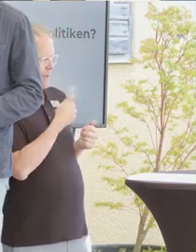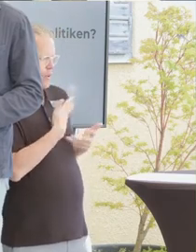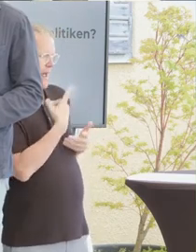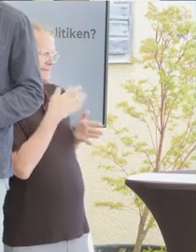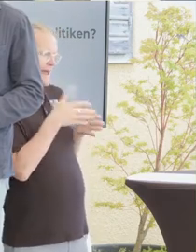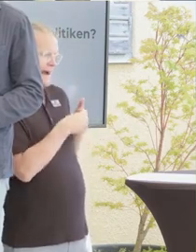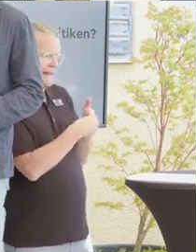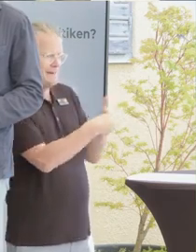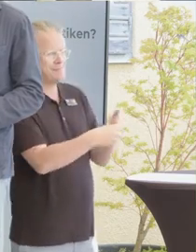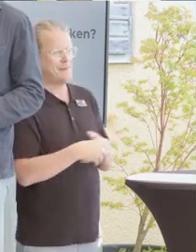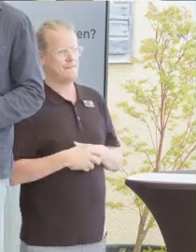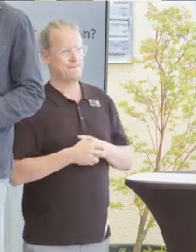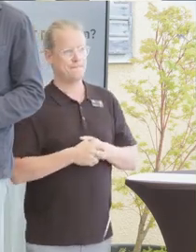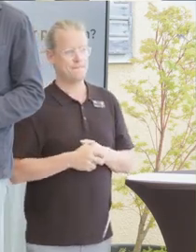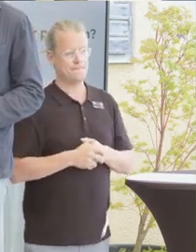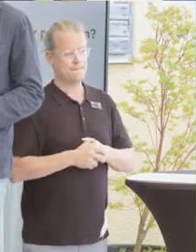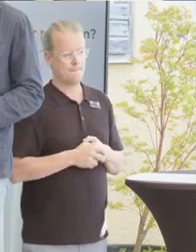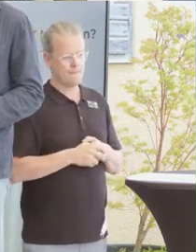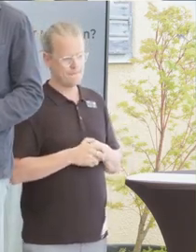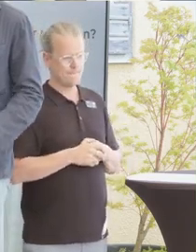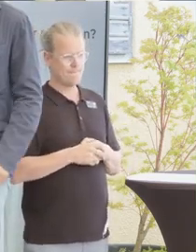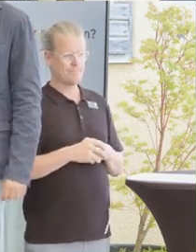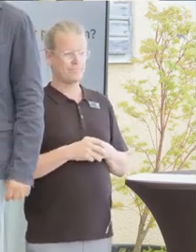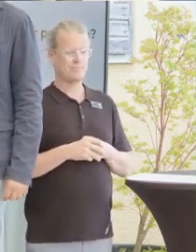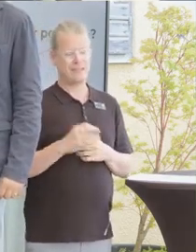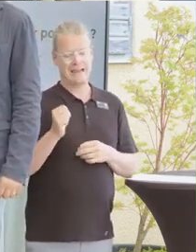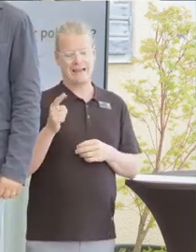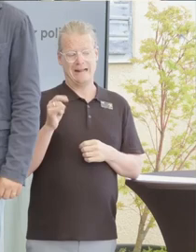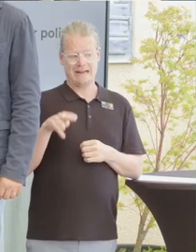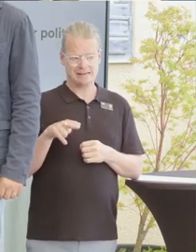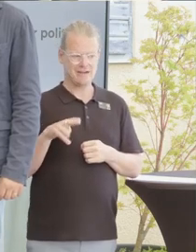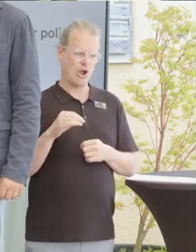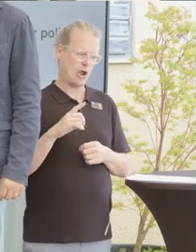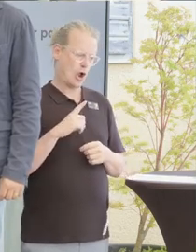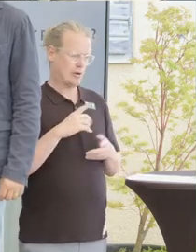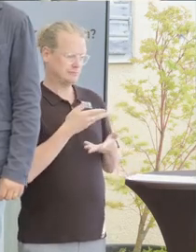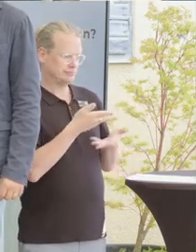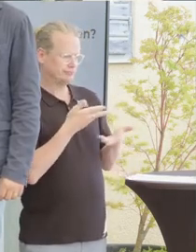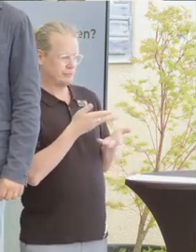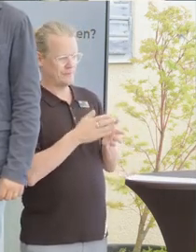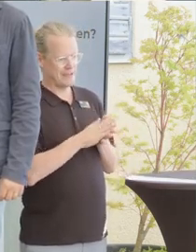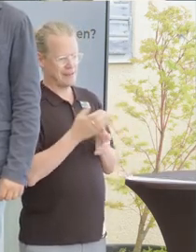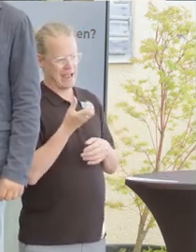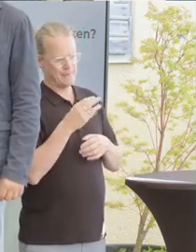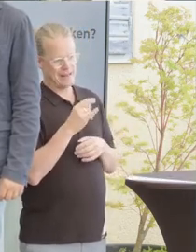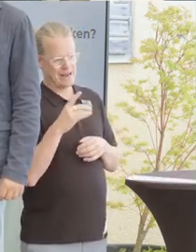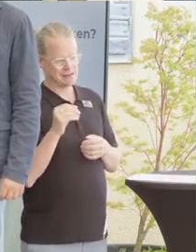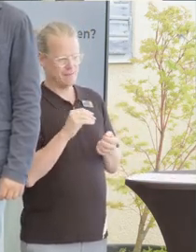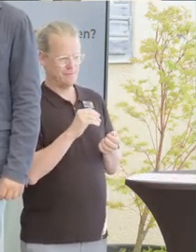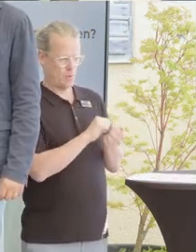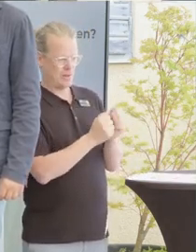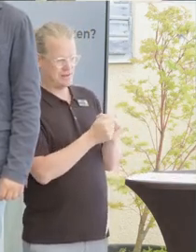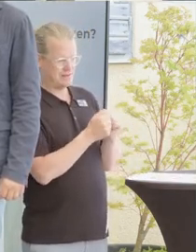Ja, men dels så har jag såklart jättenära kontakter med Camilla Hansén som sitter i utbildningsutskottet för oss, och Amanda Lind som är ordförande